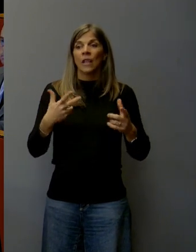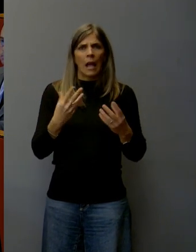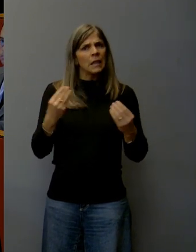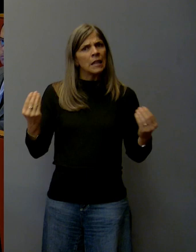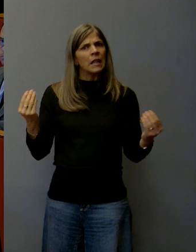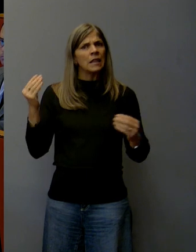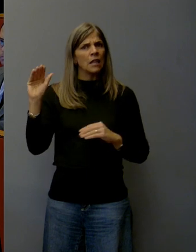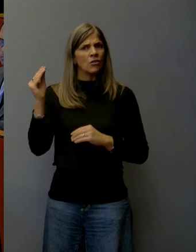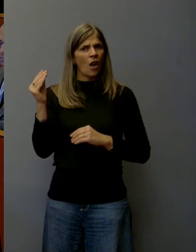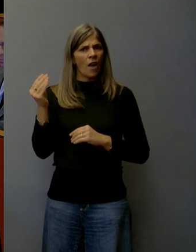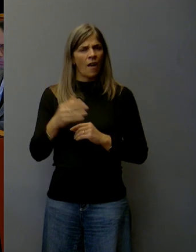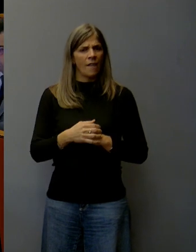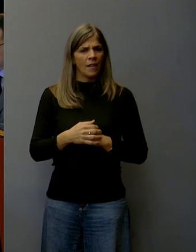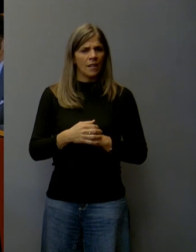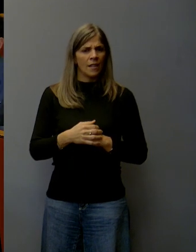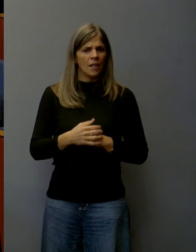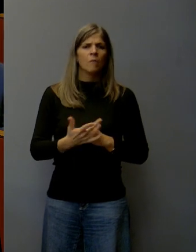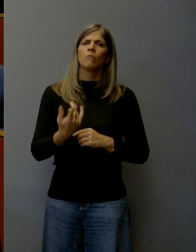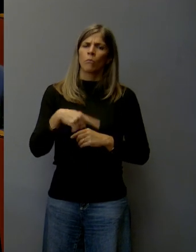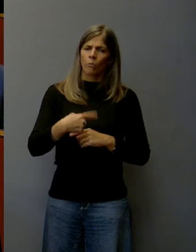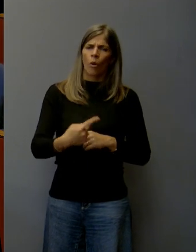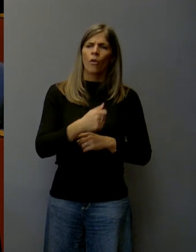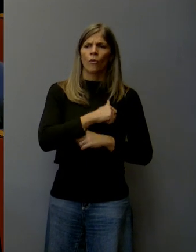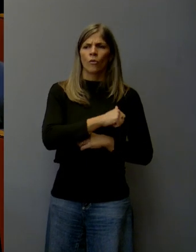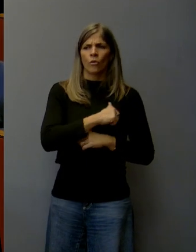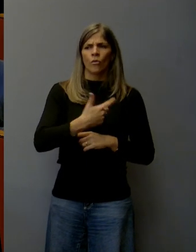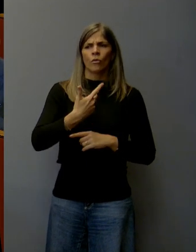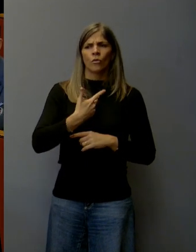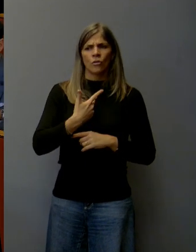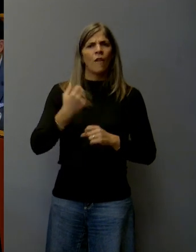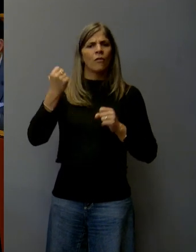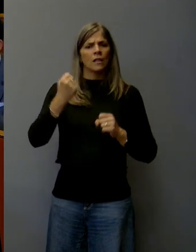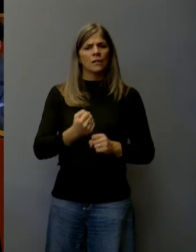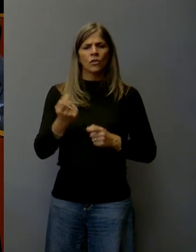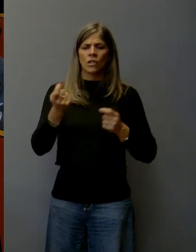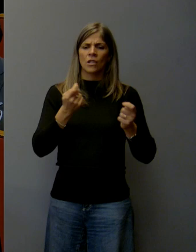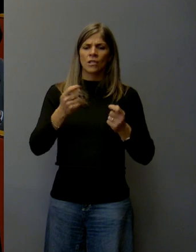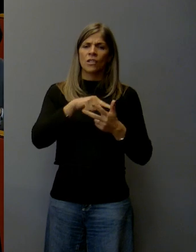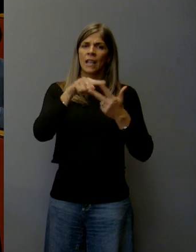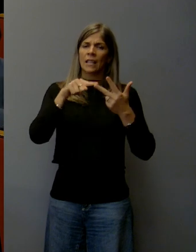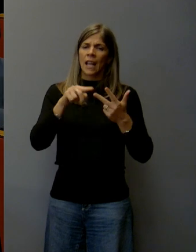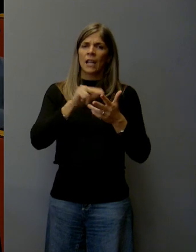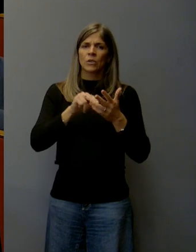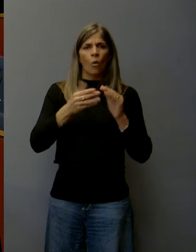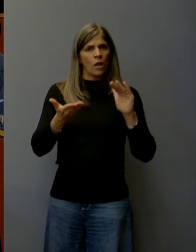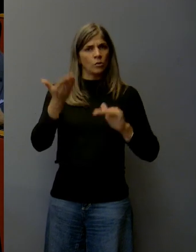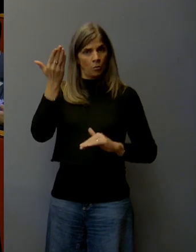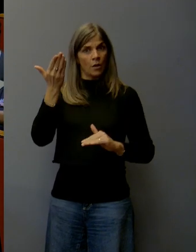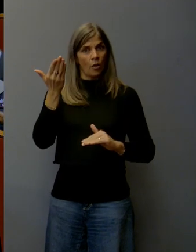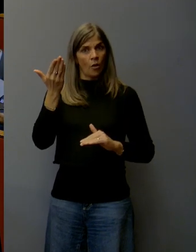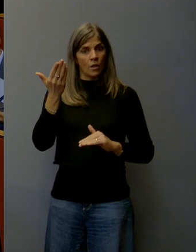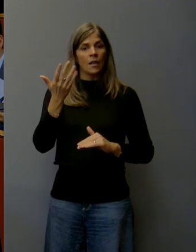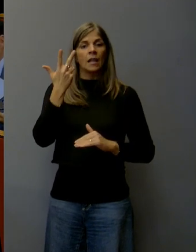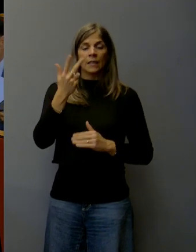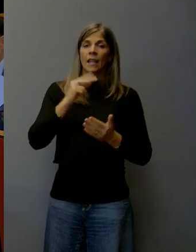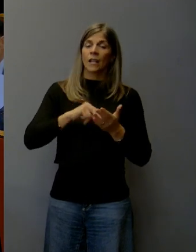poi il comune ha una sua fondazione che gestisce ben tre scuole superiori di queste tre scuole superiori